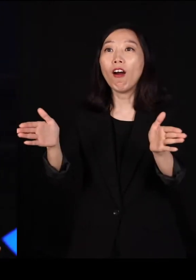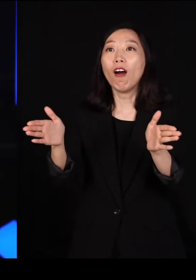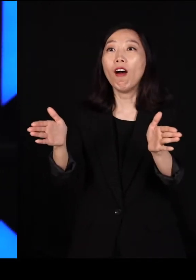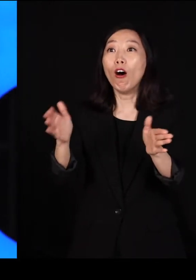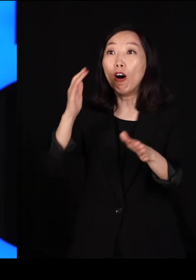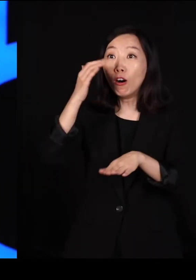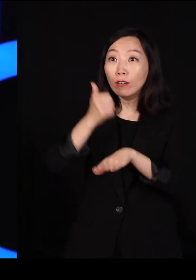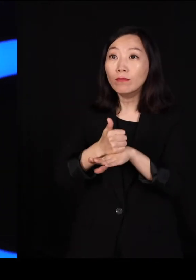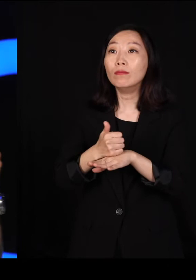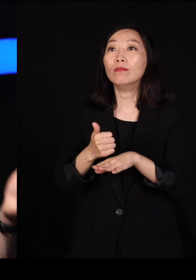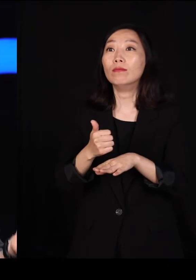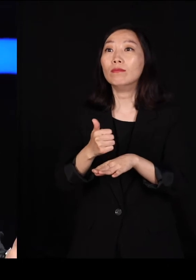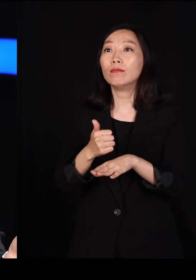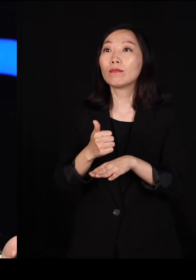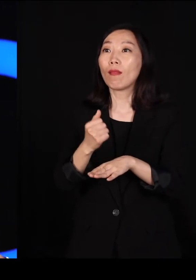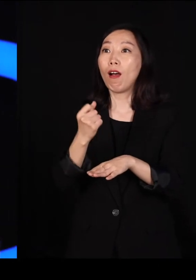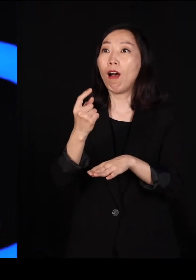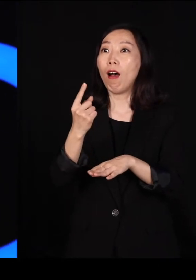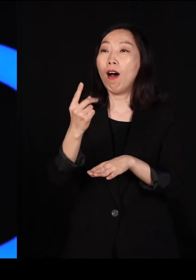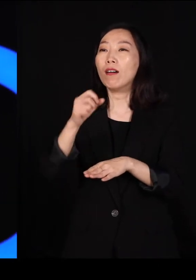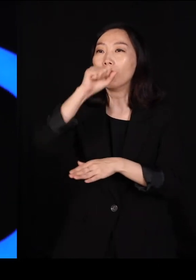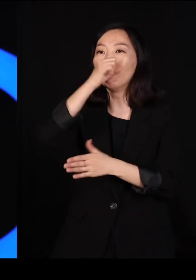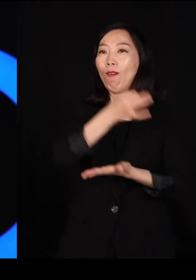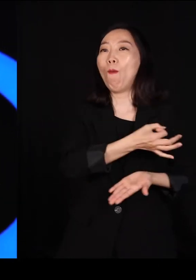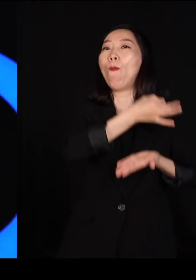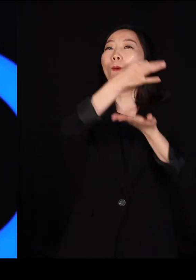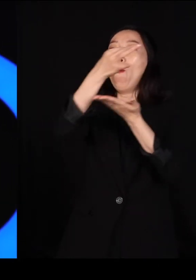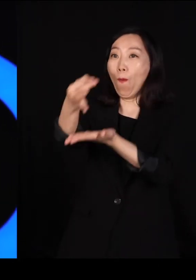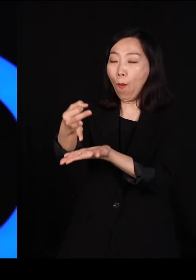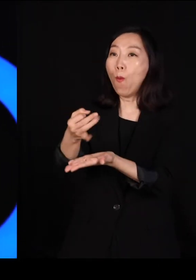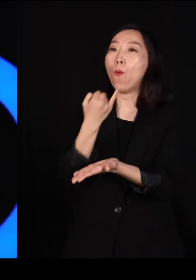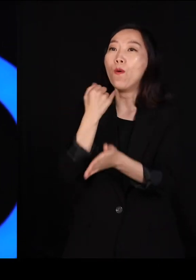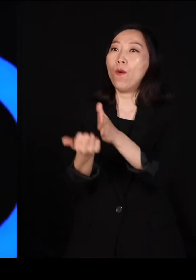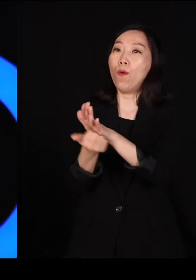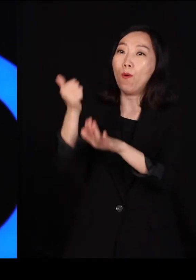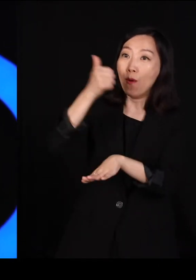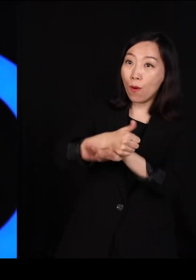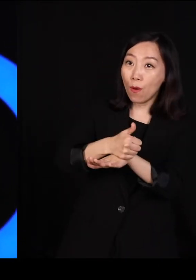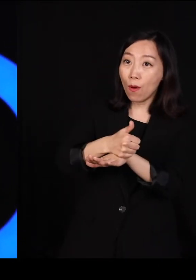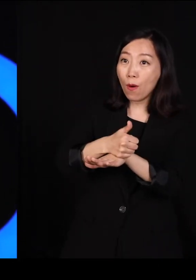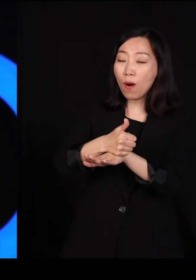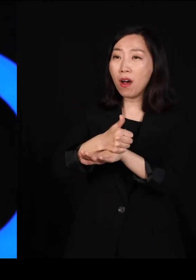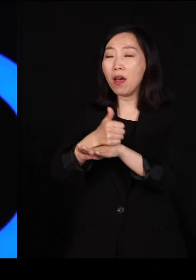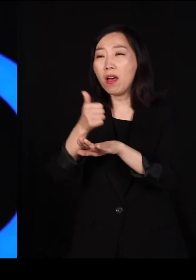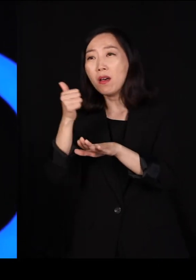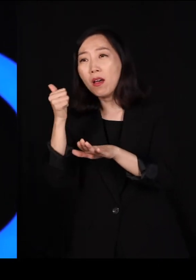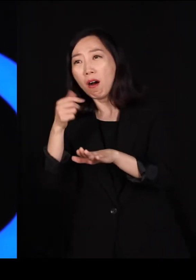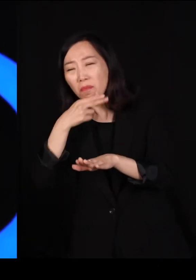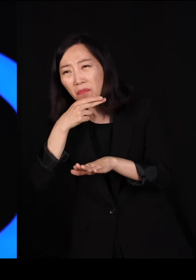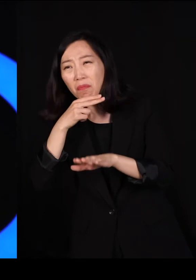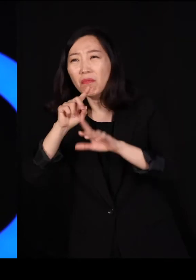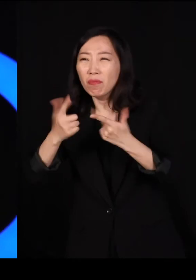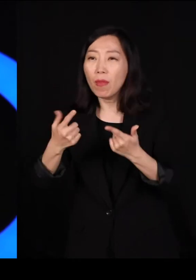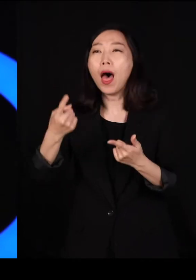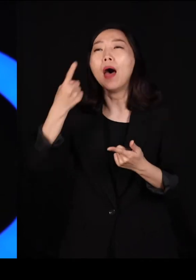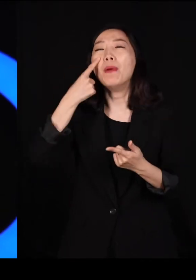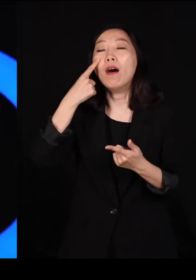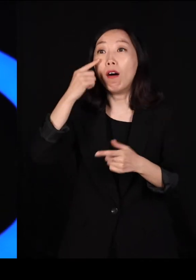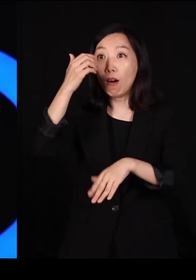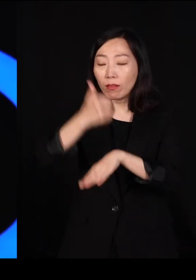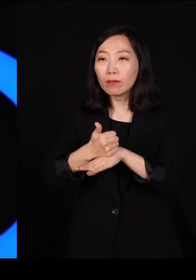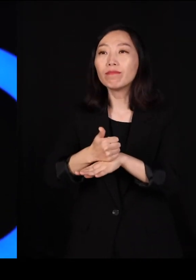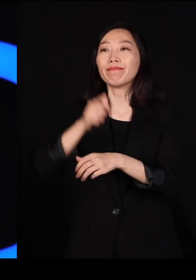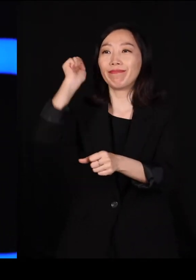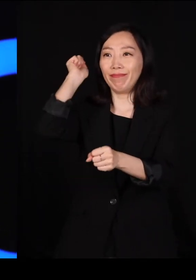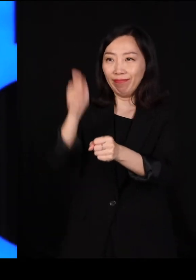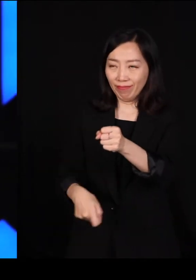회만 예산을 주고 성공하는지 안 하는지를 본 다음에 그거 이제 고정 방송으로 변성을 시키는